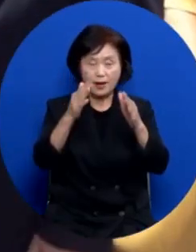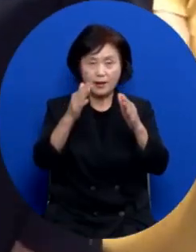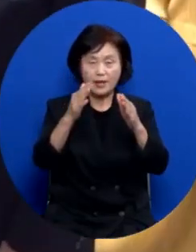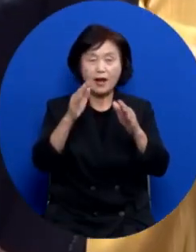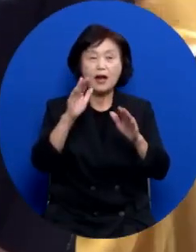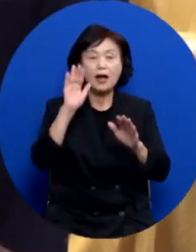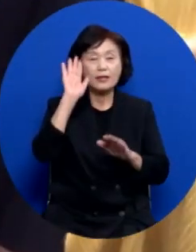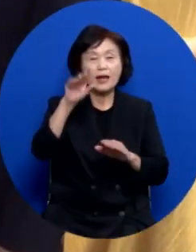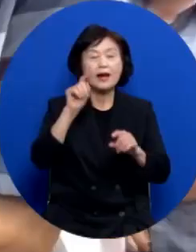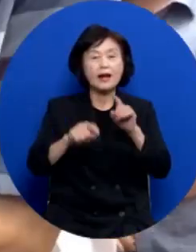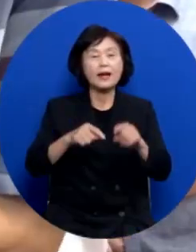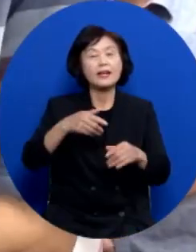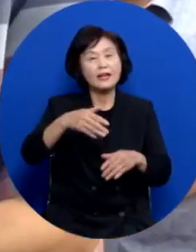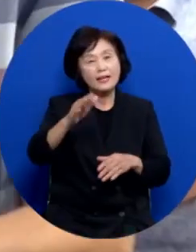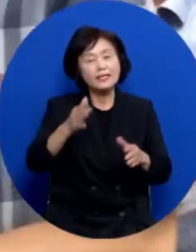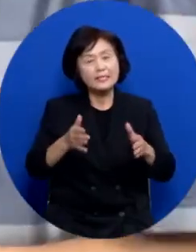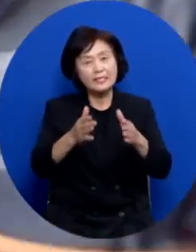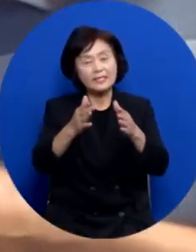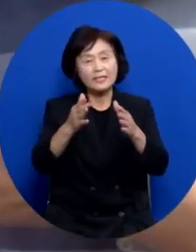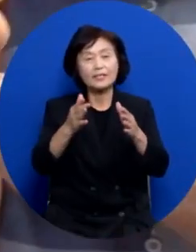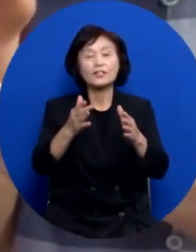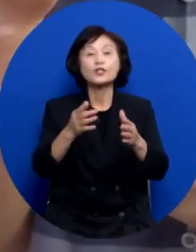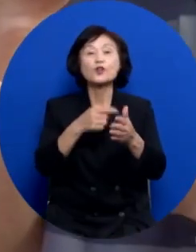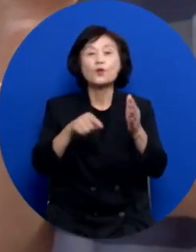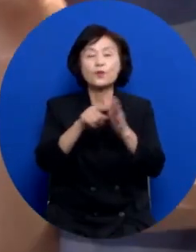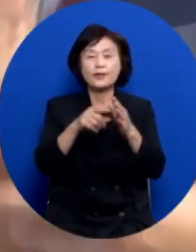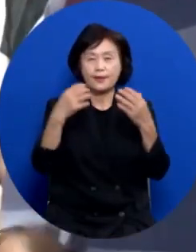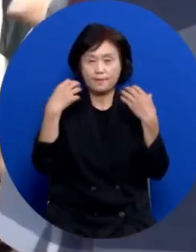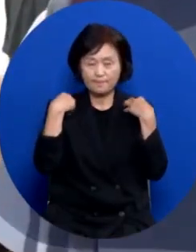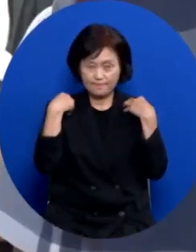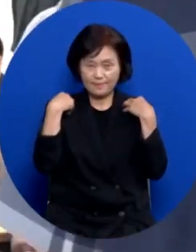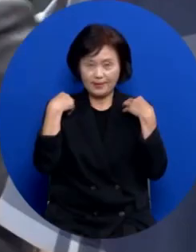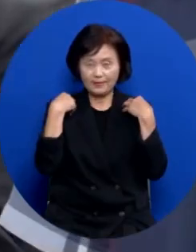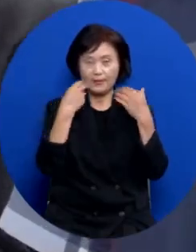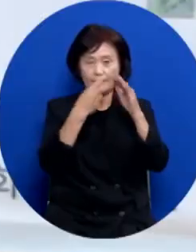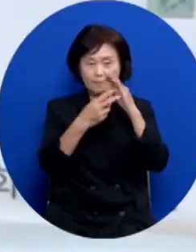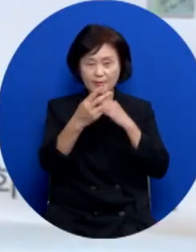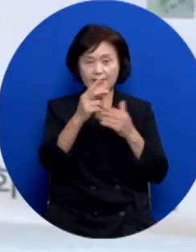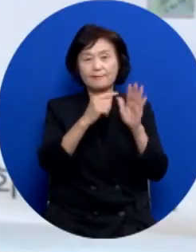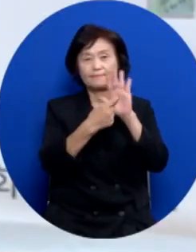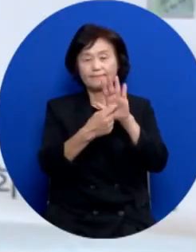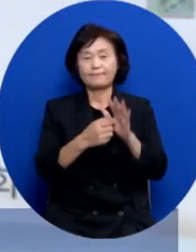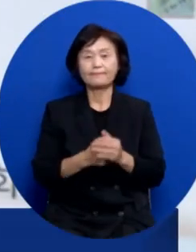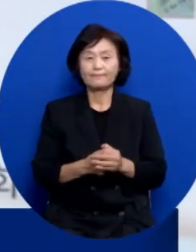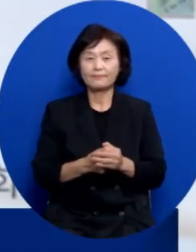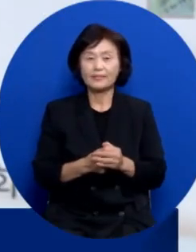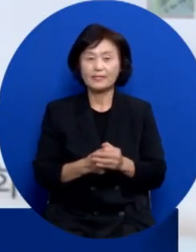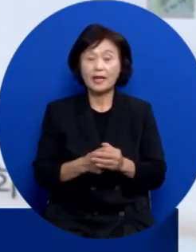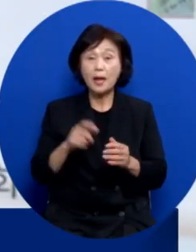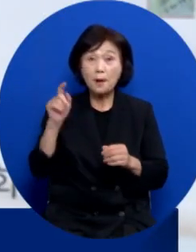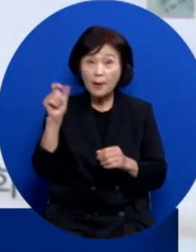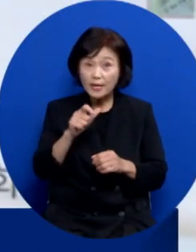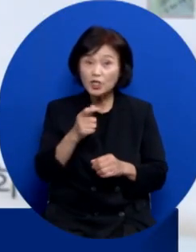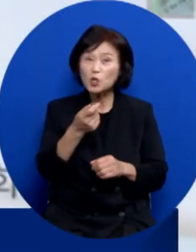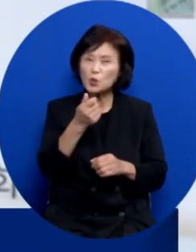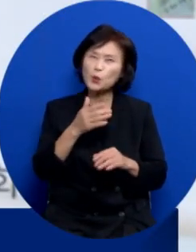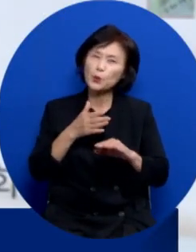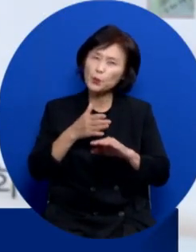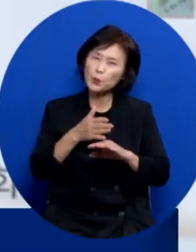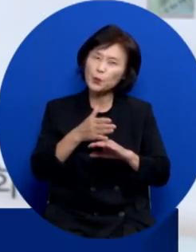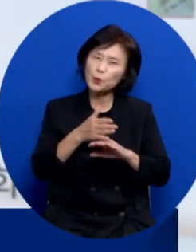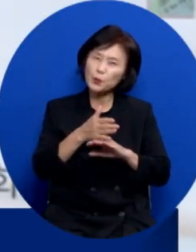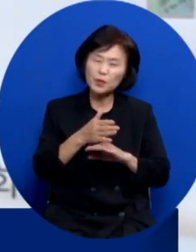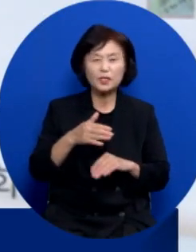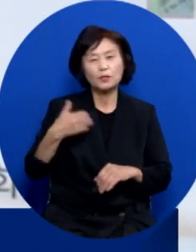길을 제시하며 사명을 감당하겠다는 비전을 밝혔습니다. 속도는 좀 느릴지 모르지만 오히려